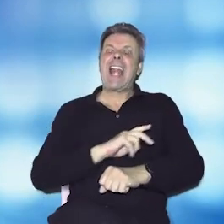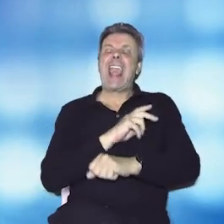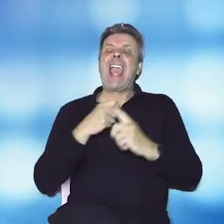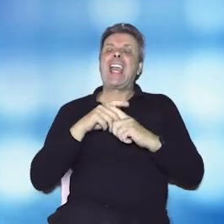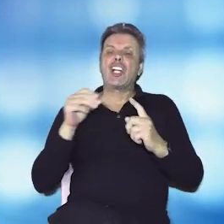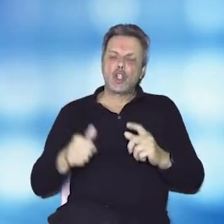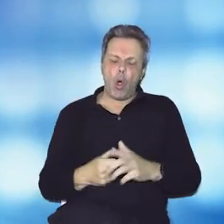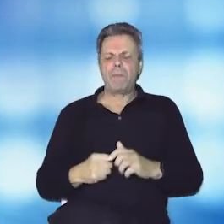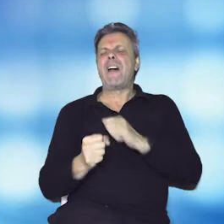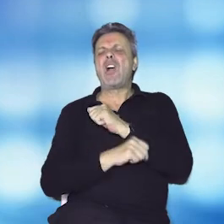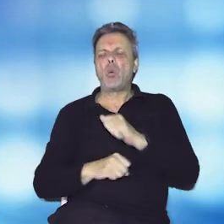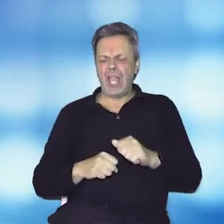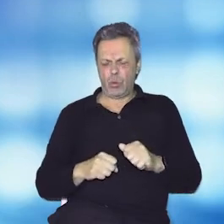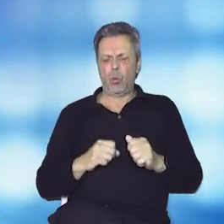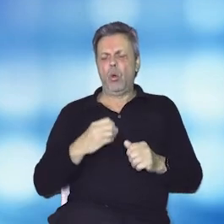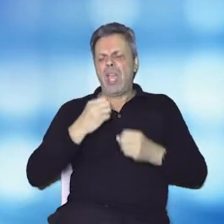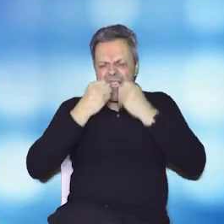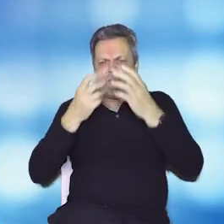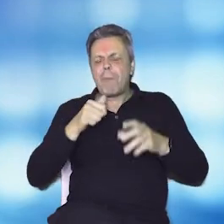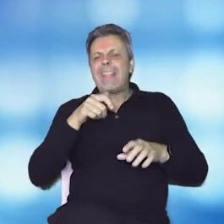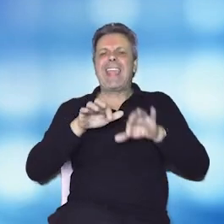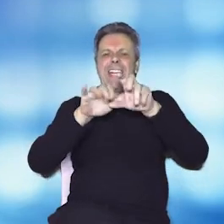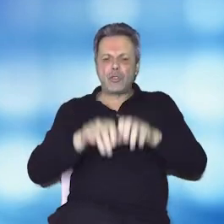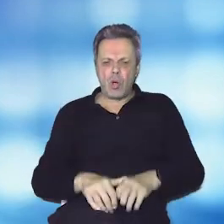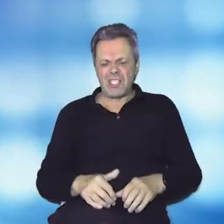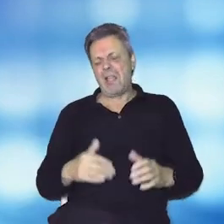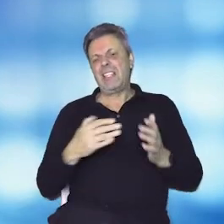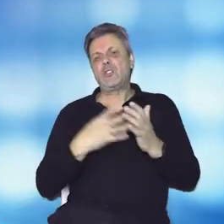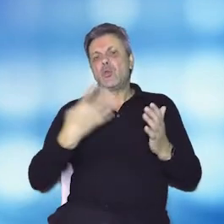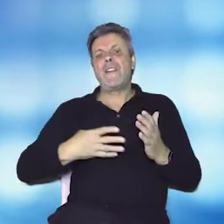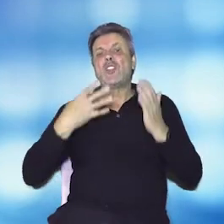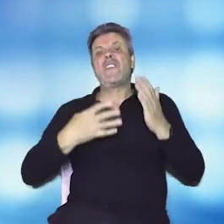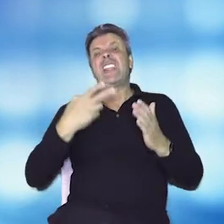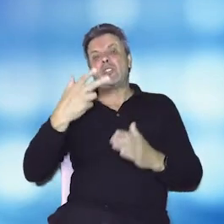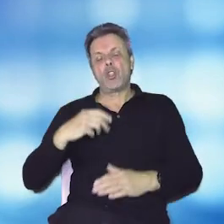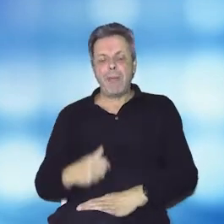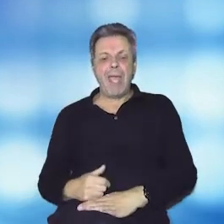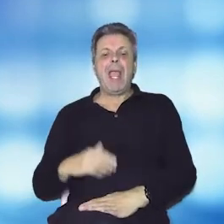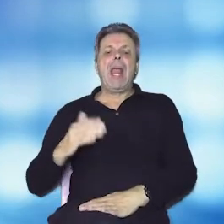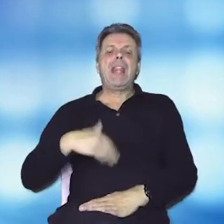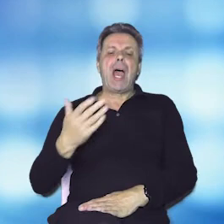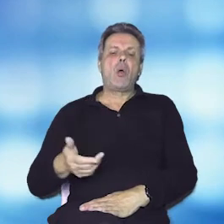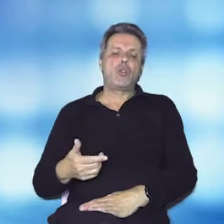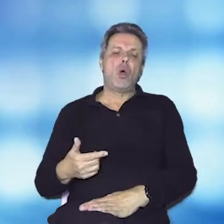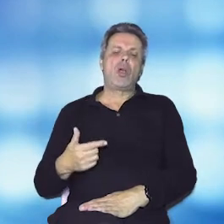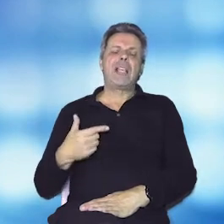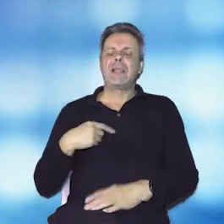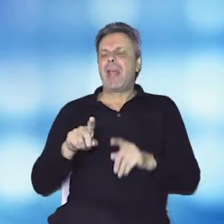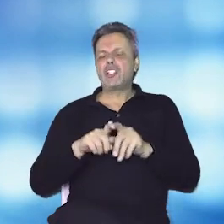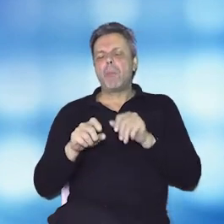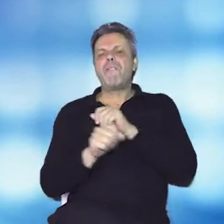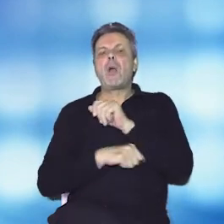i računarstva, tamo negdje, danas već davne, 98. Nakon toga sam na istom fakultetu